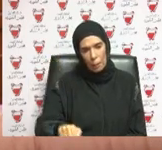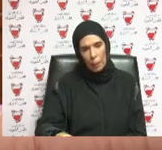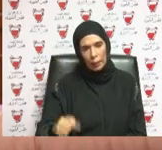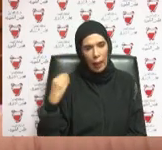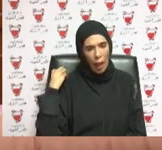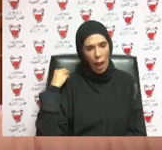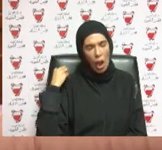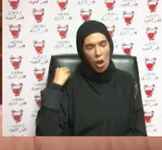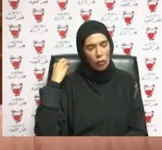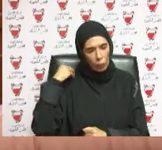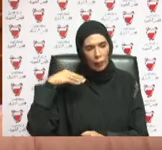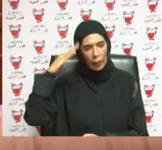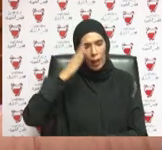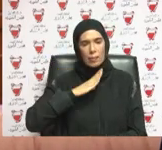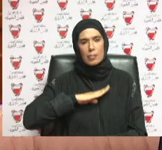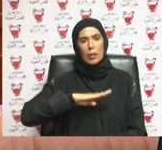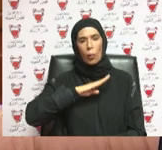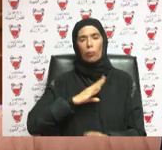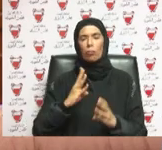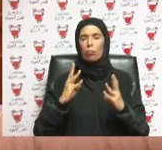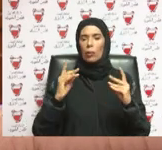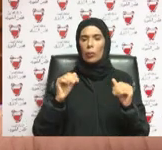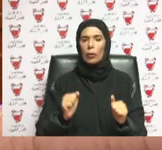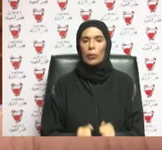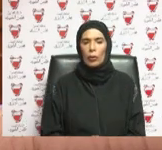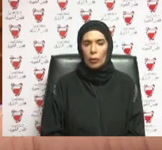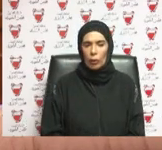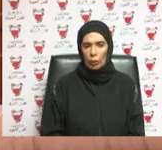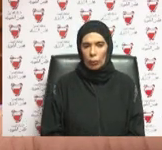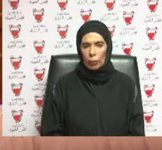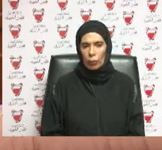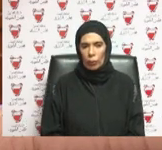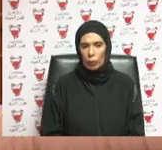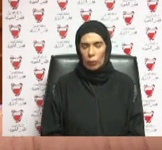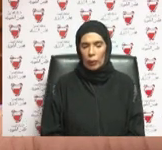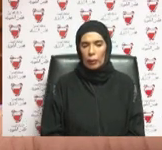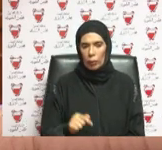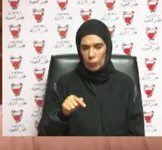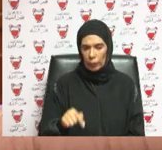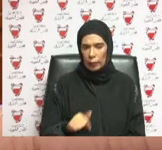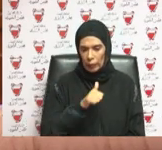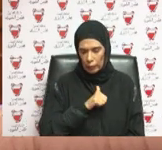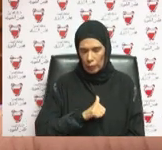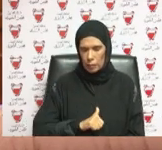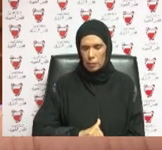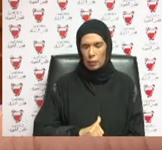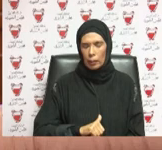مسمى، فلنصبر ونحتسب. نعم معالي الرئيس، كما ذكرتم حزن البحرين